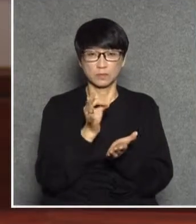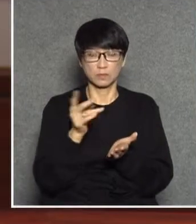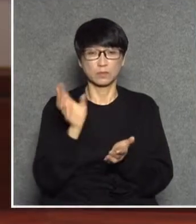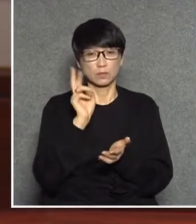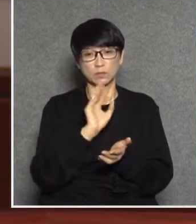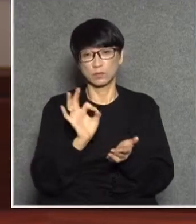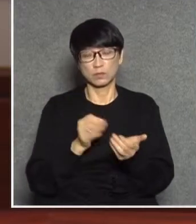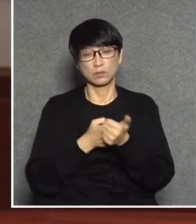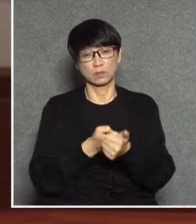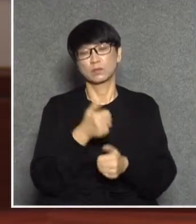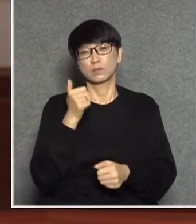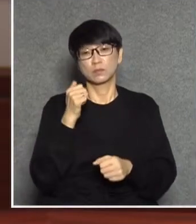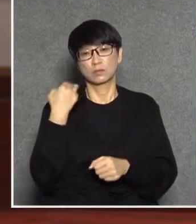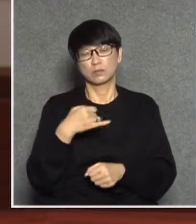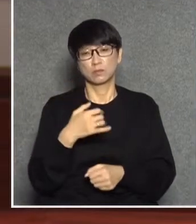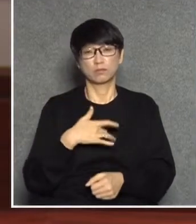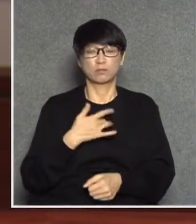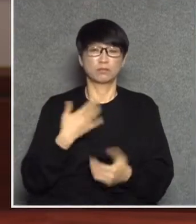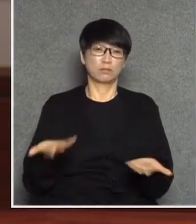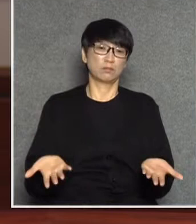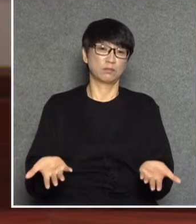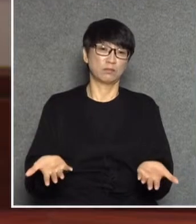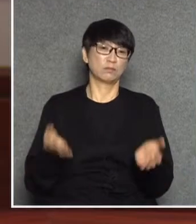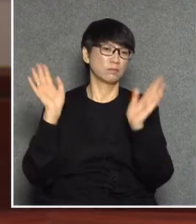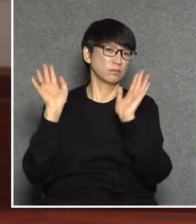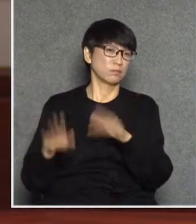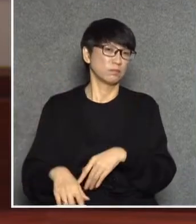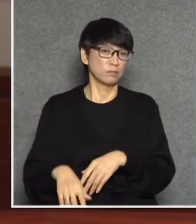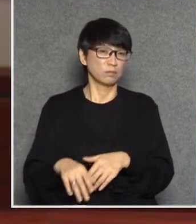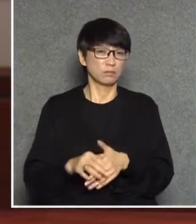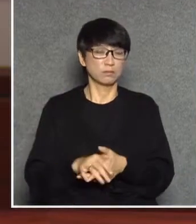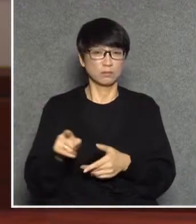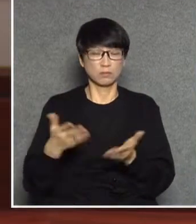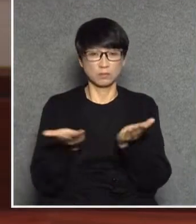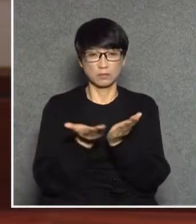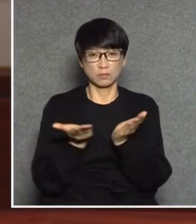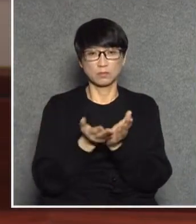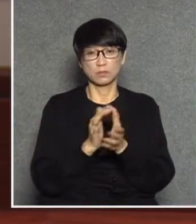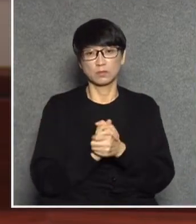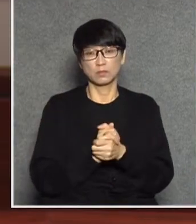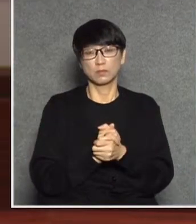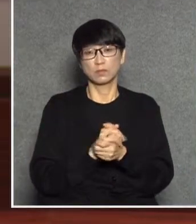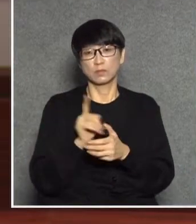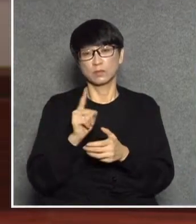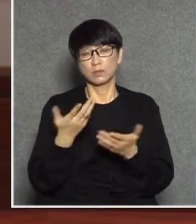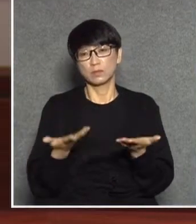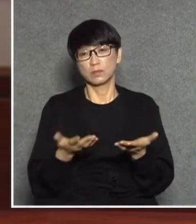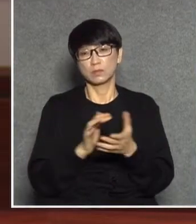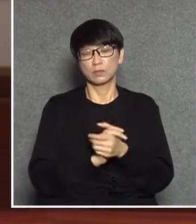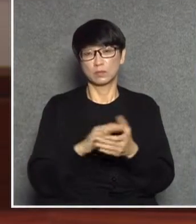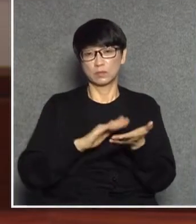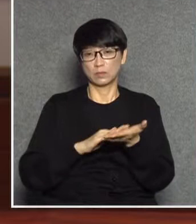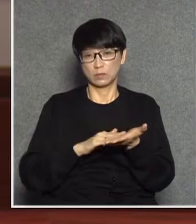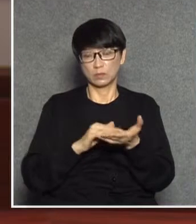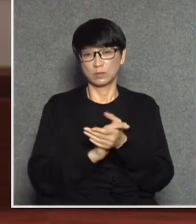嘅，即係咁就嘥氣啦。而家我哋根本就係冇依啲證據，冇依啲條件去揾到依啲嘅案件嘅